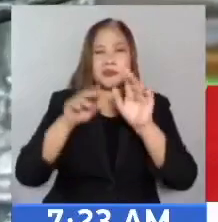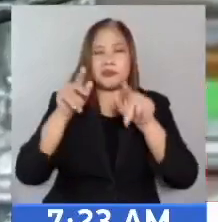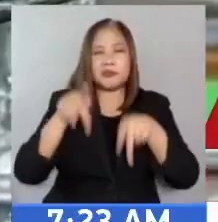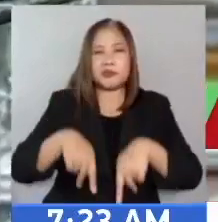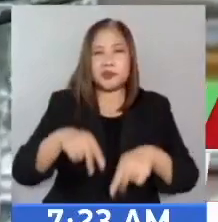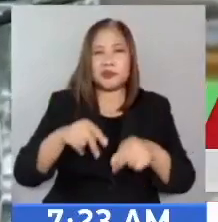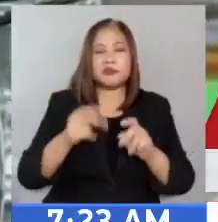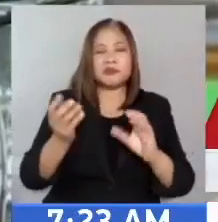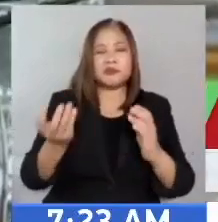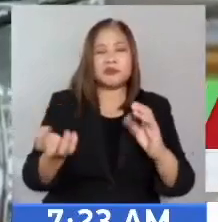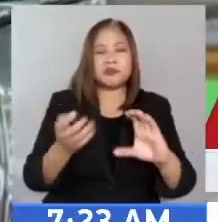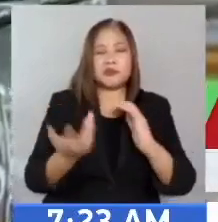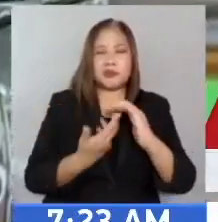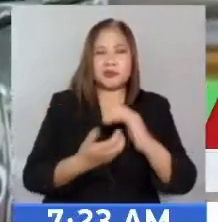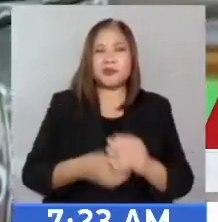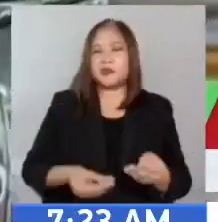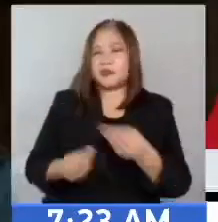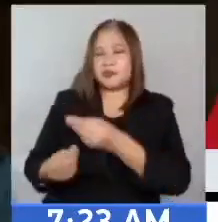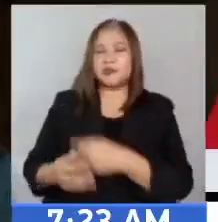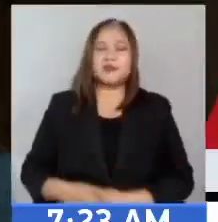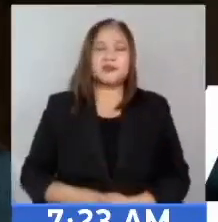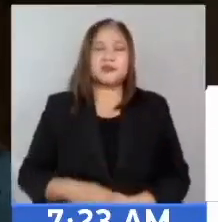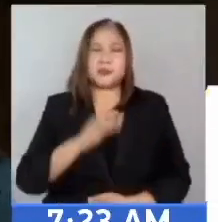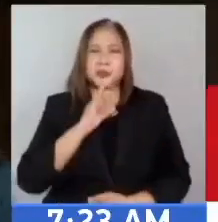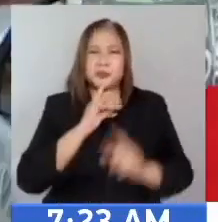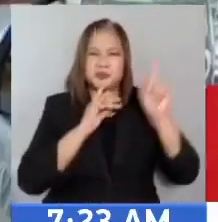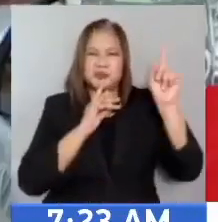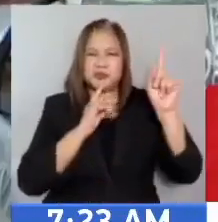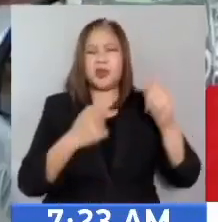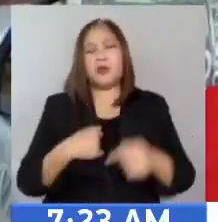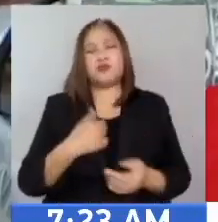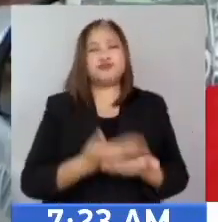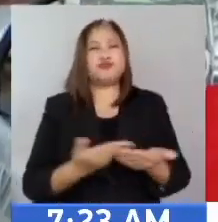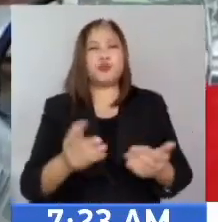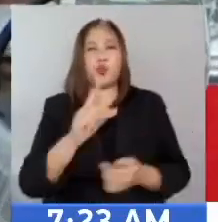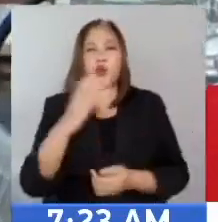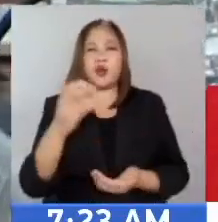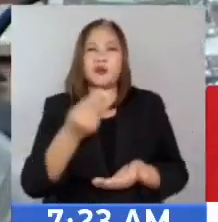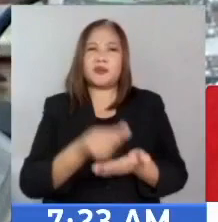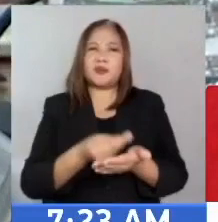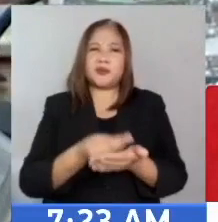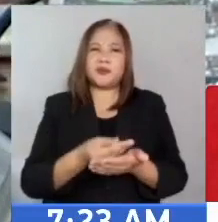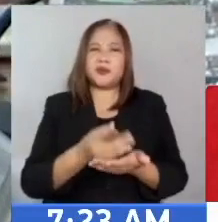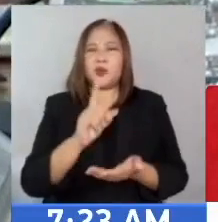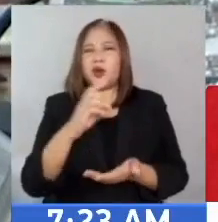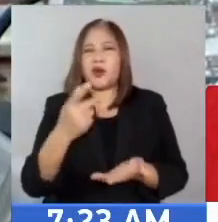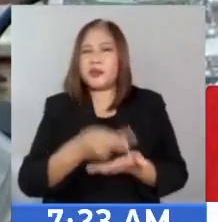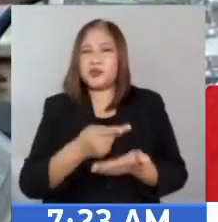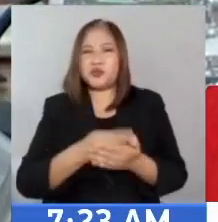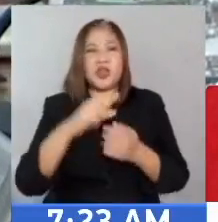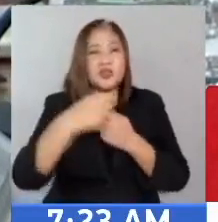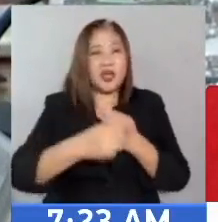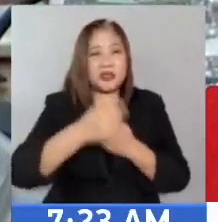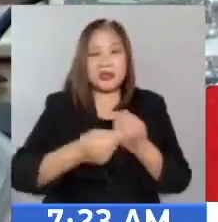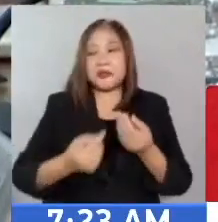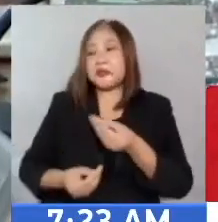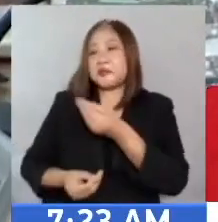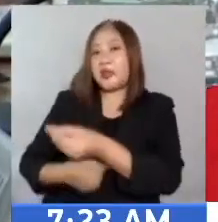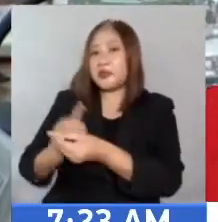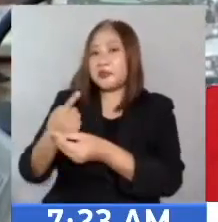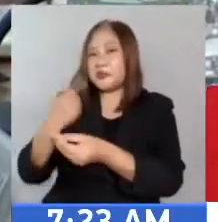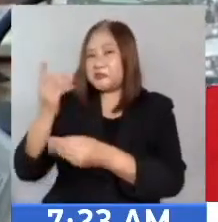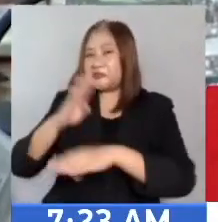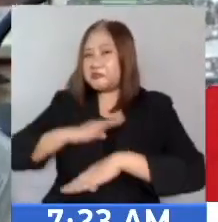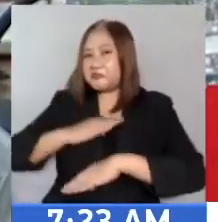po ako ng 100 pesos na saging. 100 pesos saging, ano pa yung pampangiti kasama? Ala, siyempre